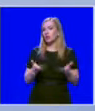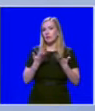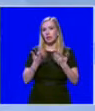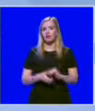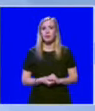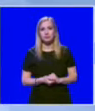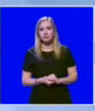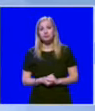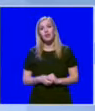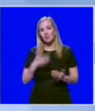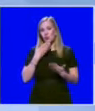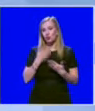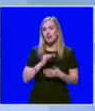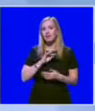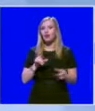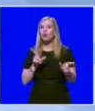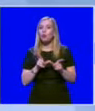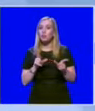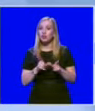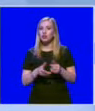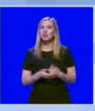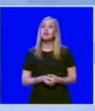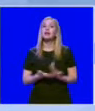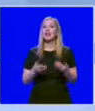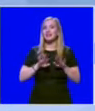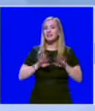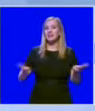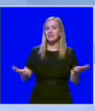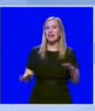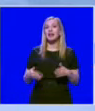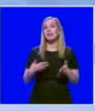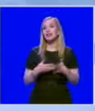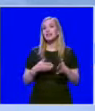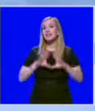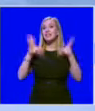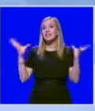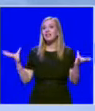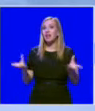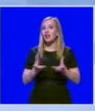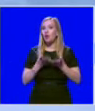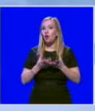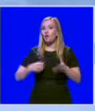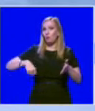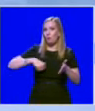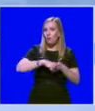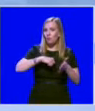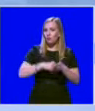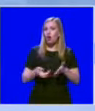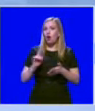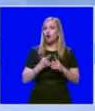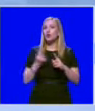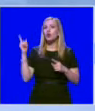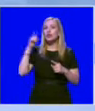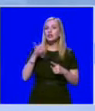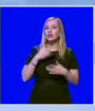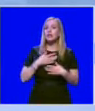искаме. Да видим. Благодаря, Ивайло Мирчев. Благодаря ви. Така се разделяме. Заради световното първенство по футбол, още от